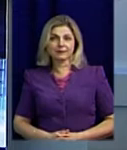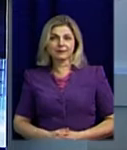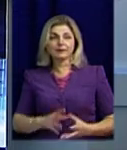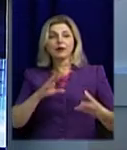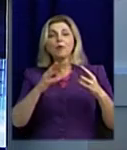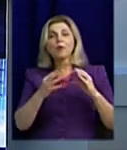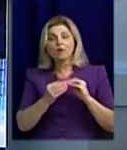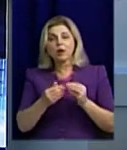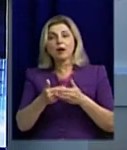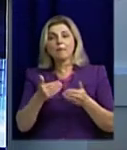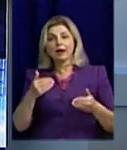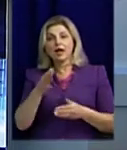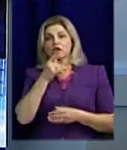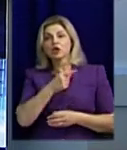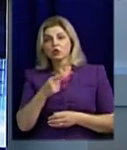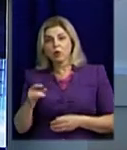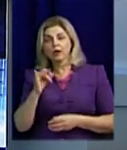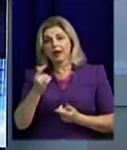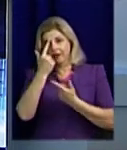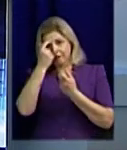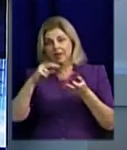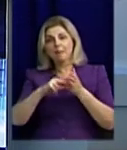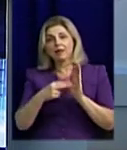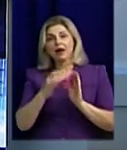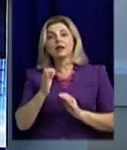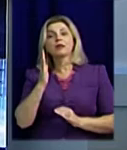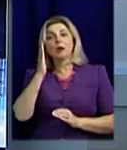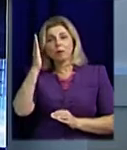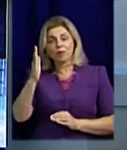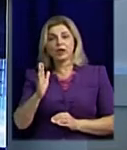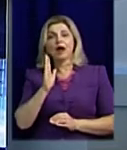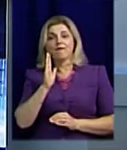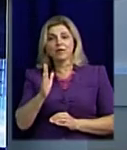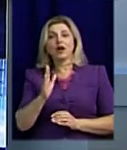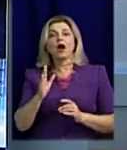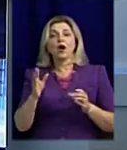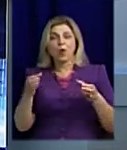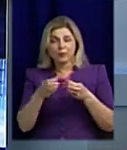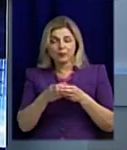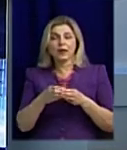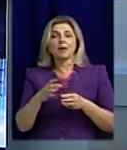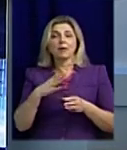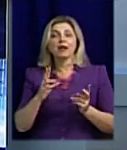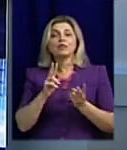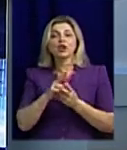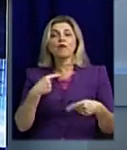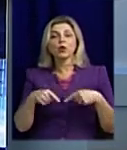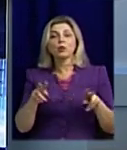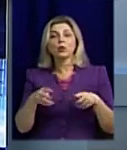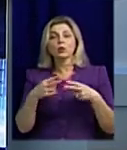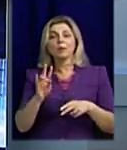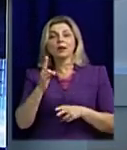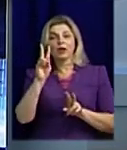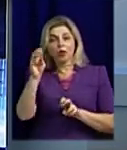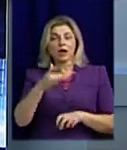Підсумували попередній сезон та озвучили плани на майбутнє. У концерт-холі «Юність» відбулася традиційна зустріч футбольного клубу «Миколаїв»